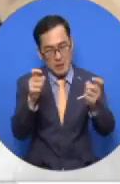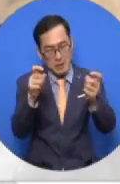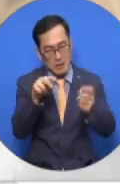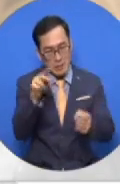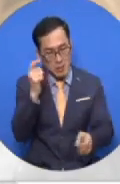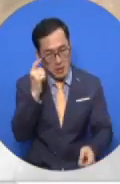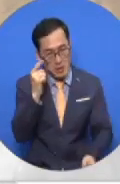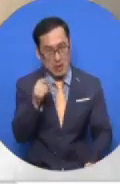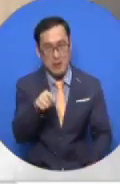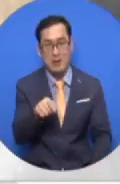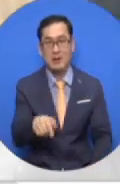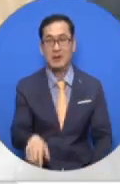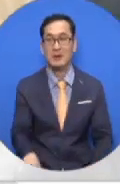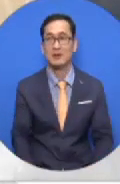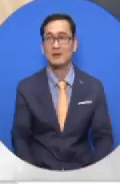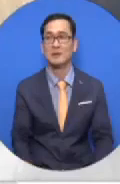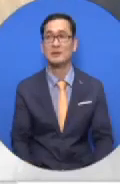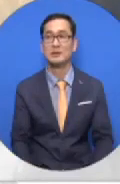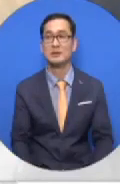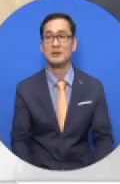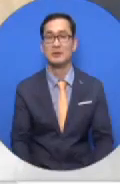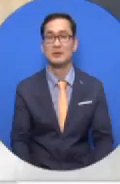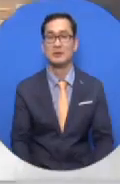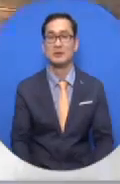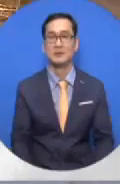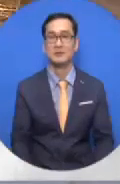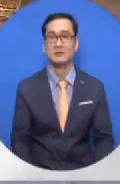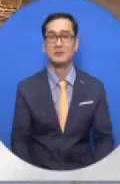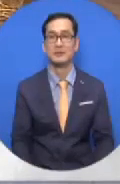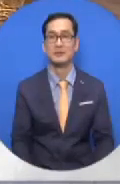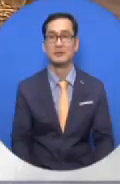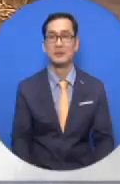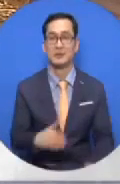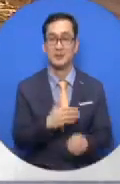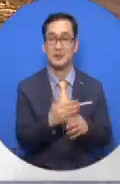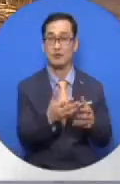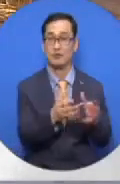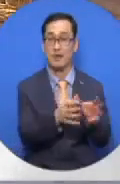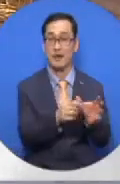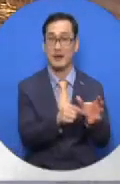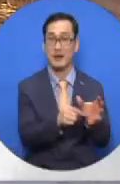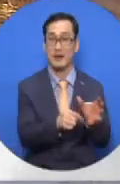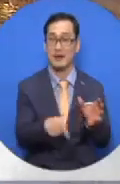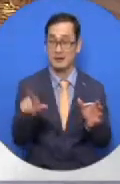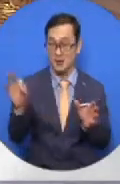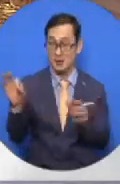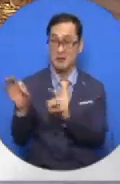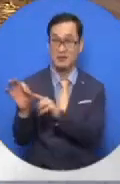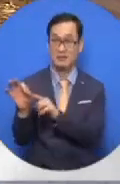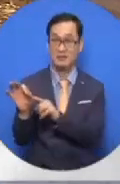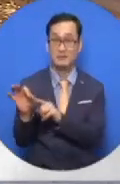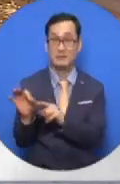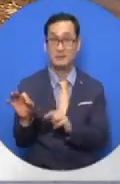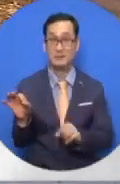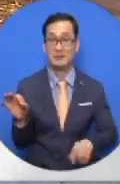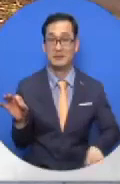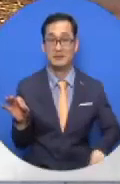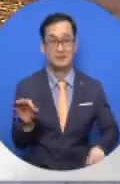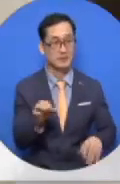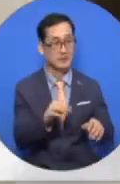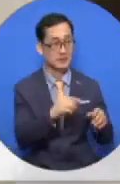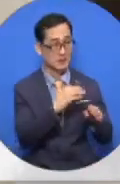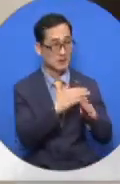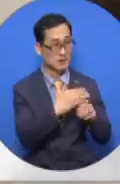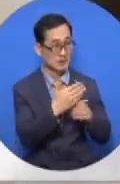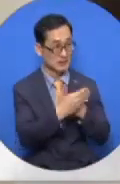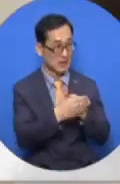좀 드네요. 한 목소리를 지금까지 내왔기 때문에. 아니 정의당이 민주당은 은혜를 원수로 갚는다라고 얘기를 했는데 이게 정의당이 이렇게 얘기하시면 국민들이 오해할 수